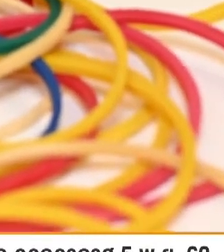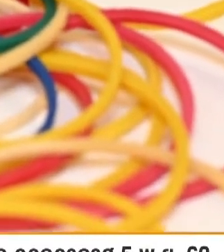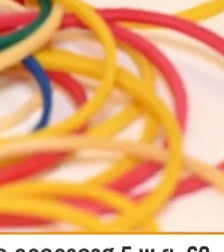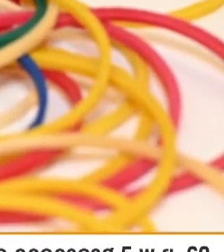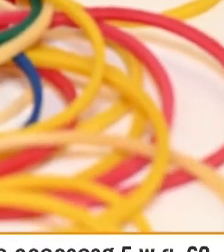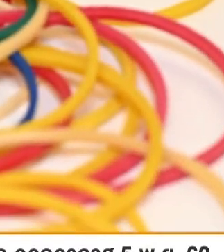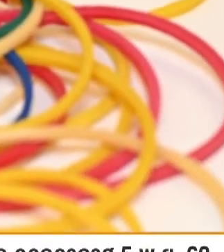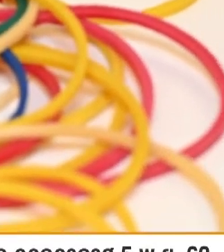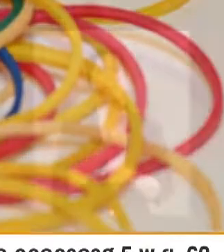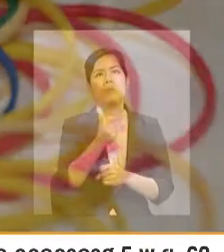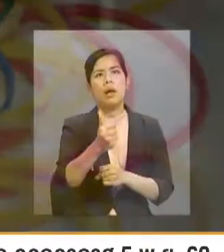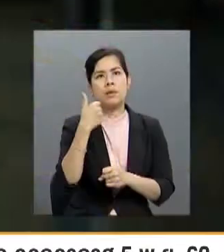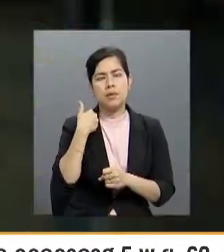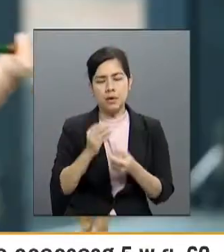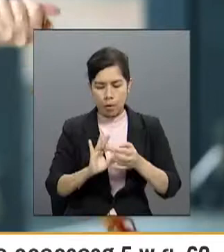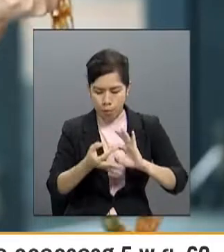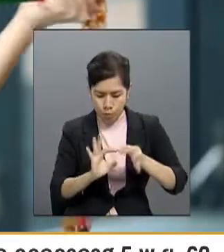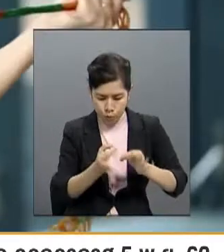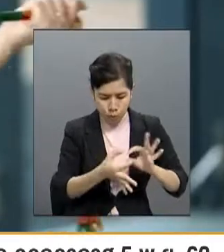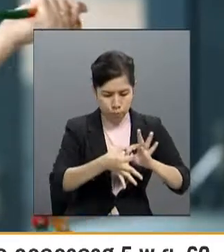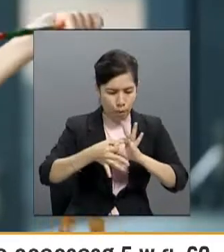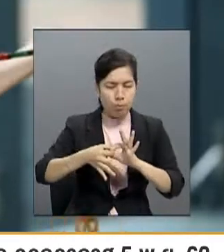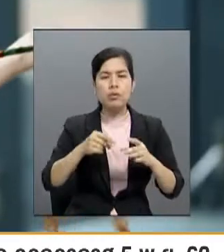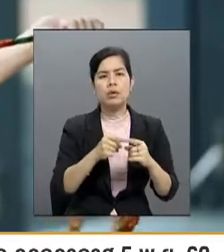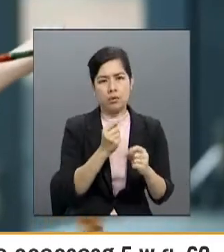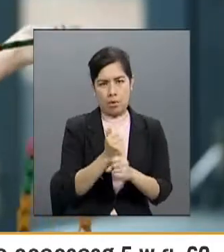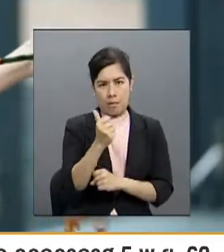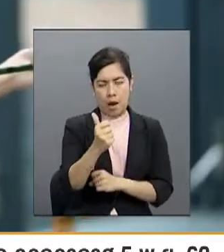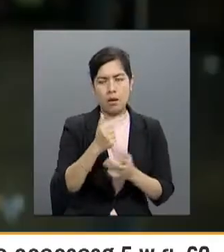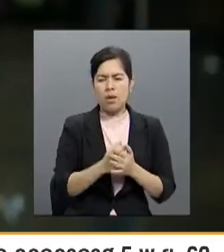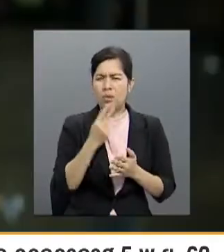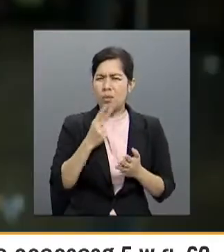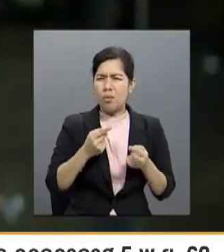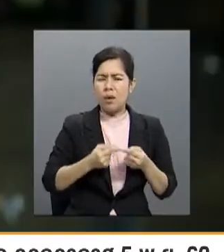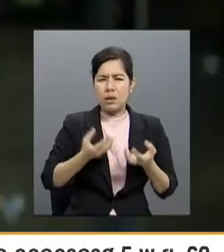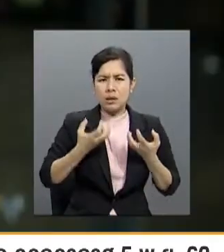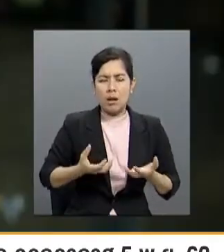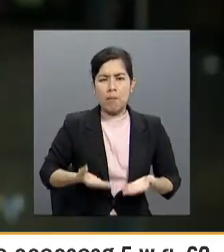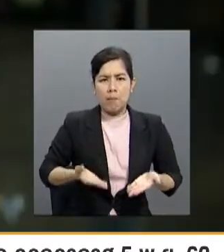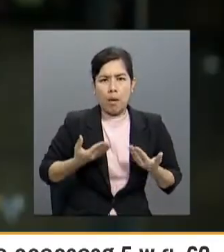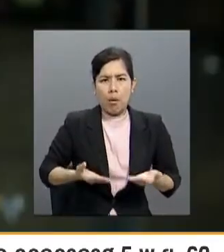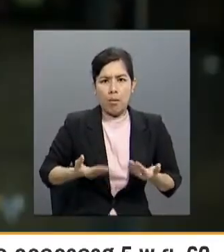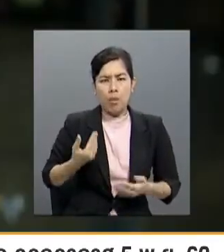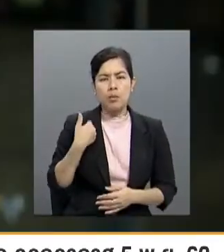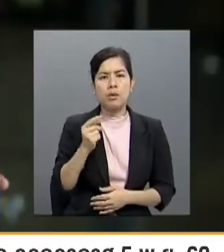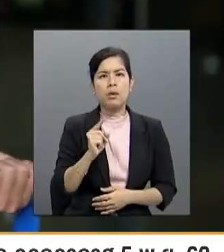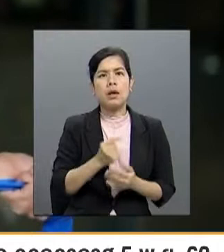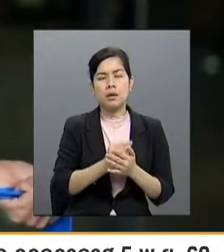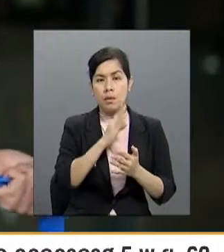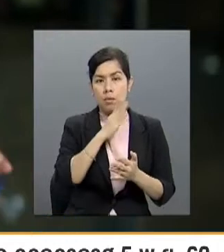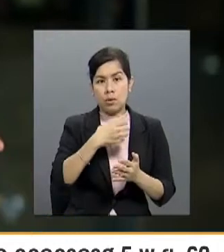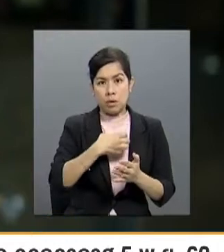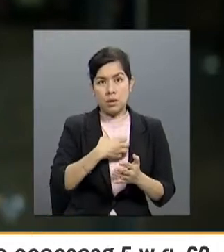างรัดแกนนี่แหละร้อยได้เลยแล้วน้ำหนักที่เหมาะสมเนี่ยเราจะรู้ได้ยังไงคะ ถ้าเราอยากให้มันมีแรงเยอะเราก็จับใกล้แ